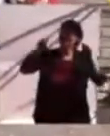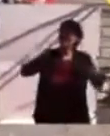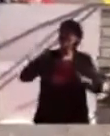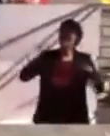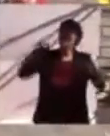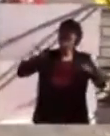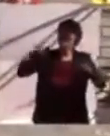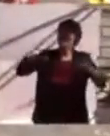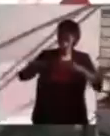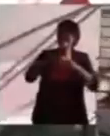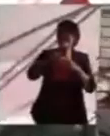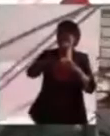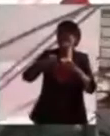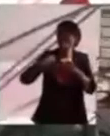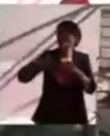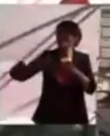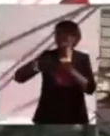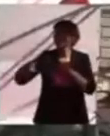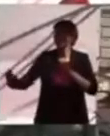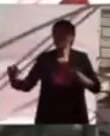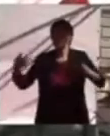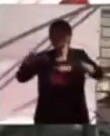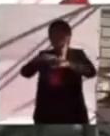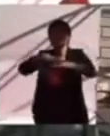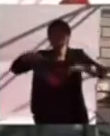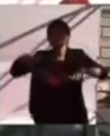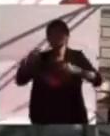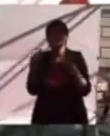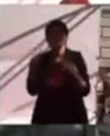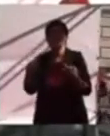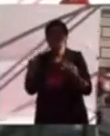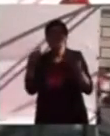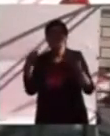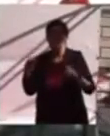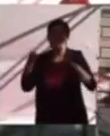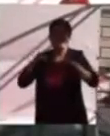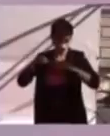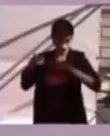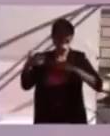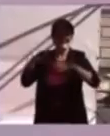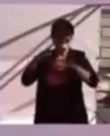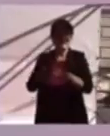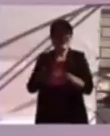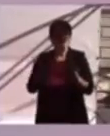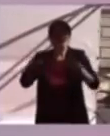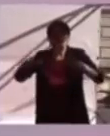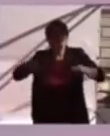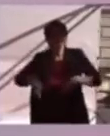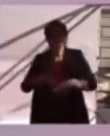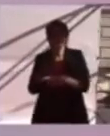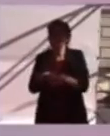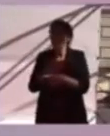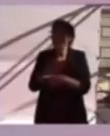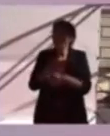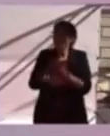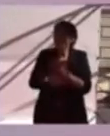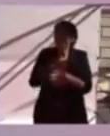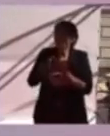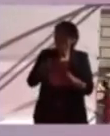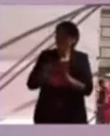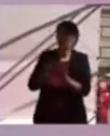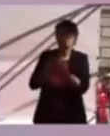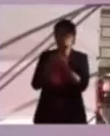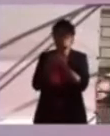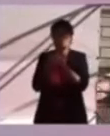devi anche ricostruire una filiera che si fonda sul lavoro e sull'integrazione tra i vari servizi no e quindi da questo